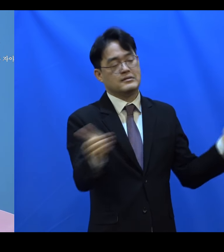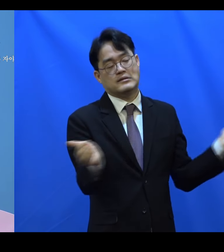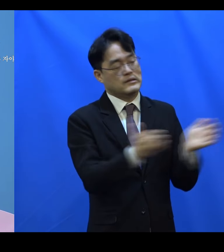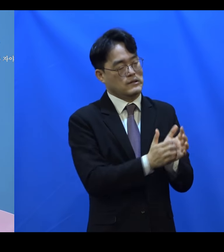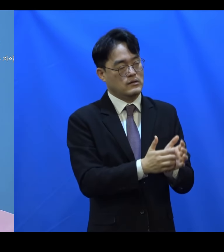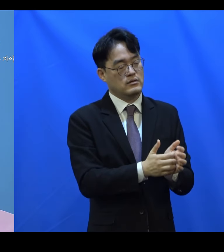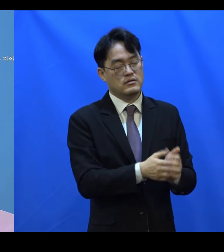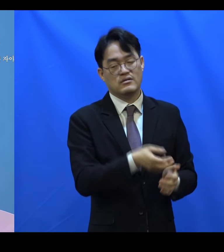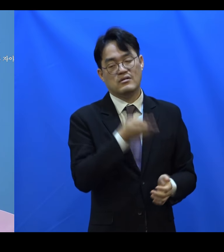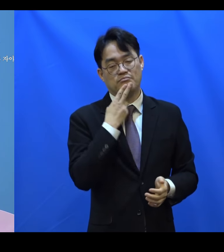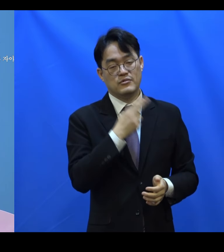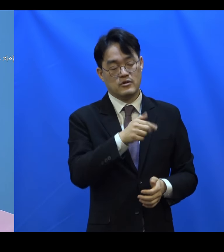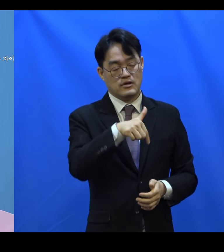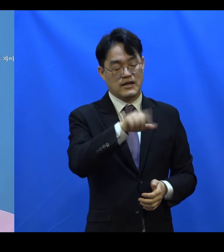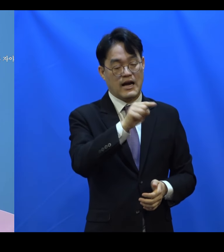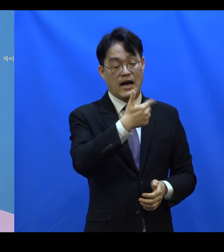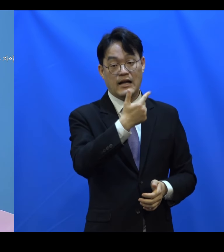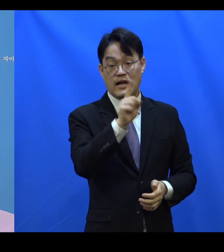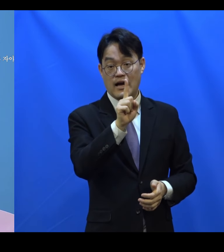거.